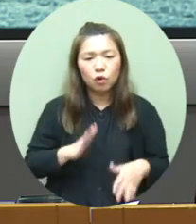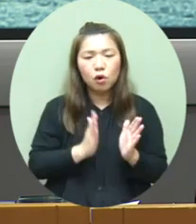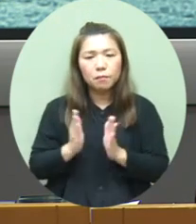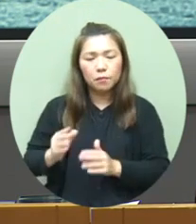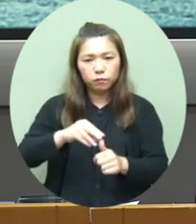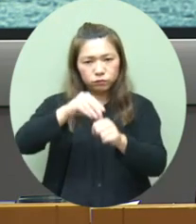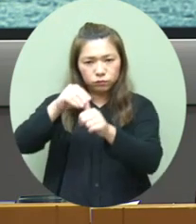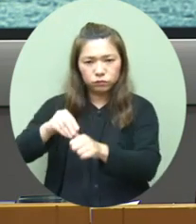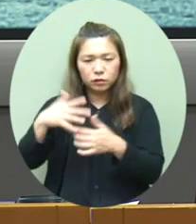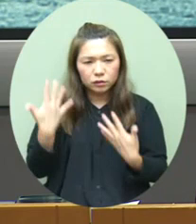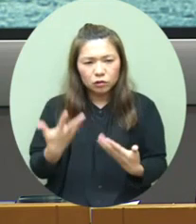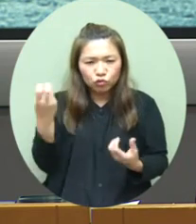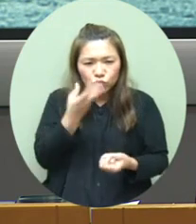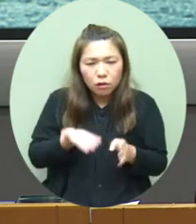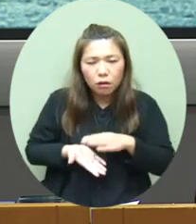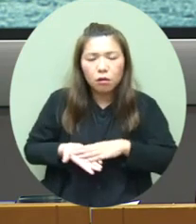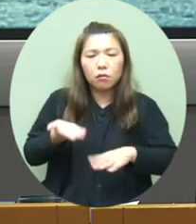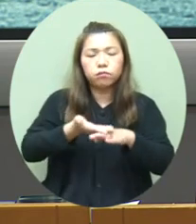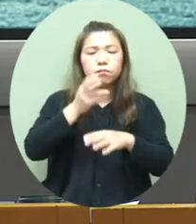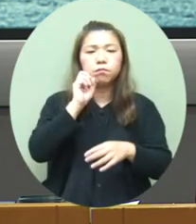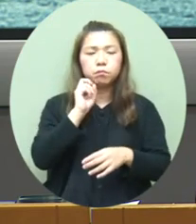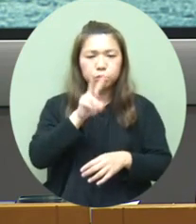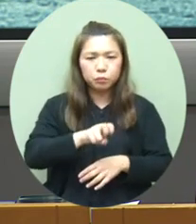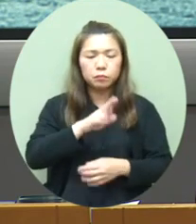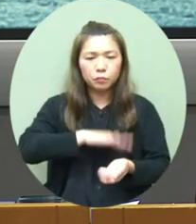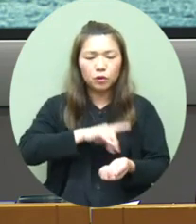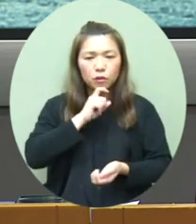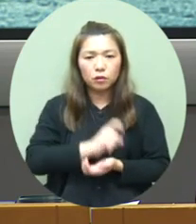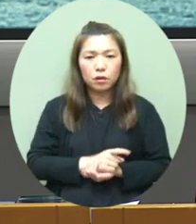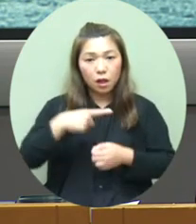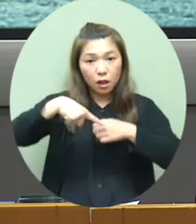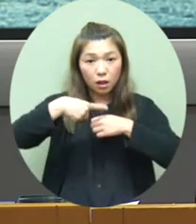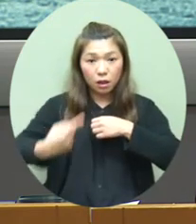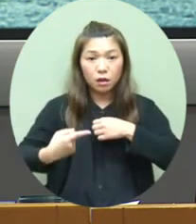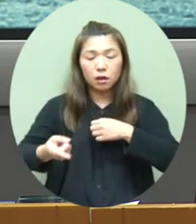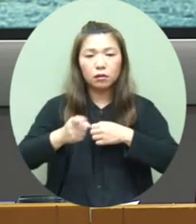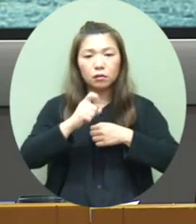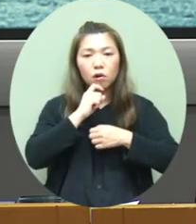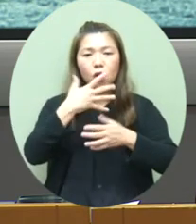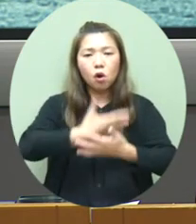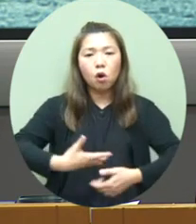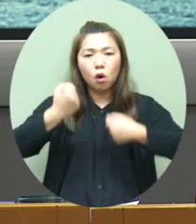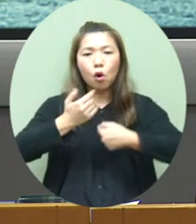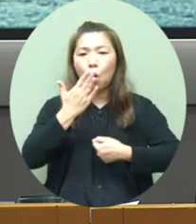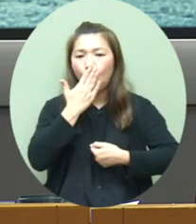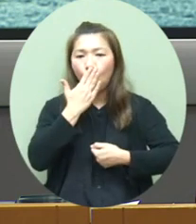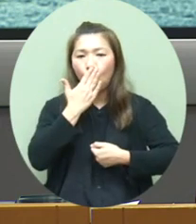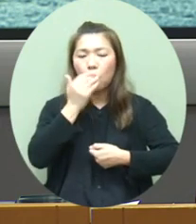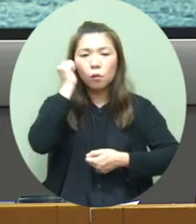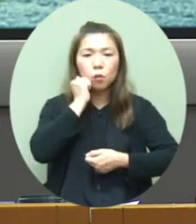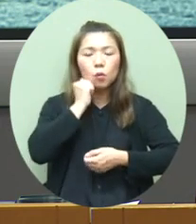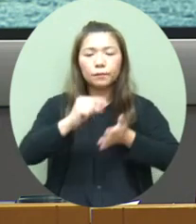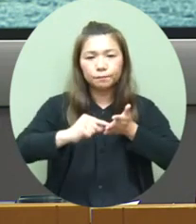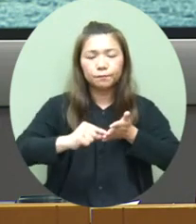有啲個案咧陸續咧就浮現咁樣咯。咁另外另外一間咧就係旗康會何善行夫人敬老院